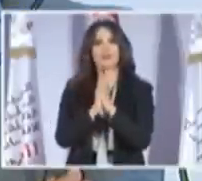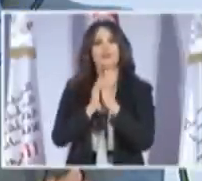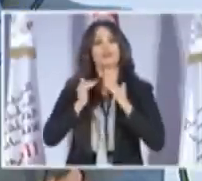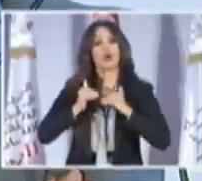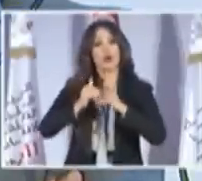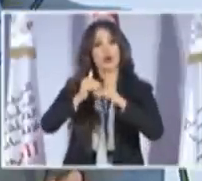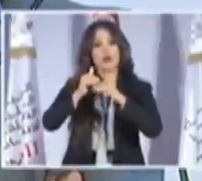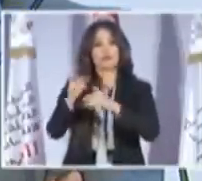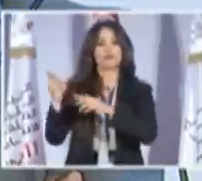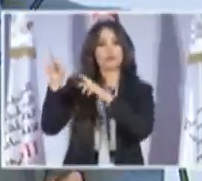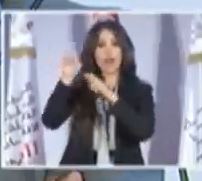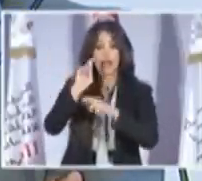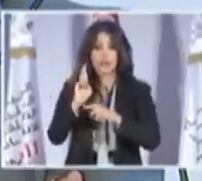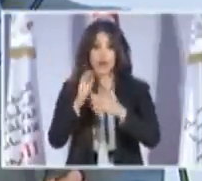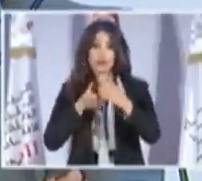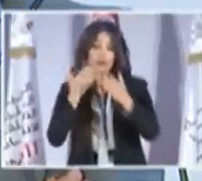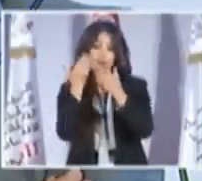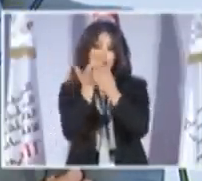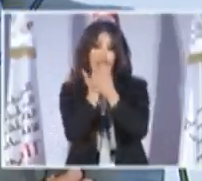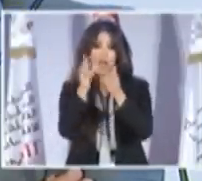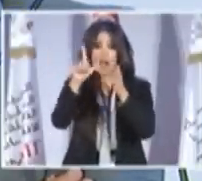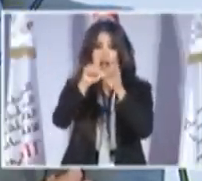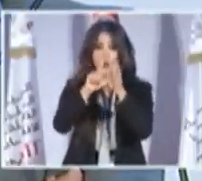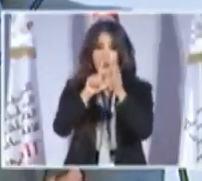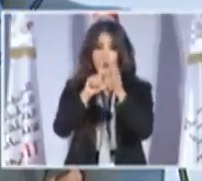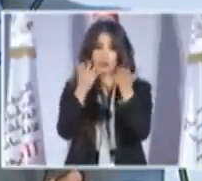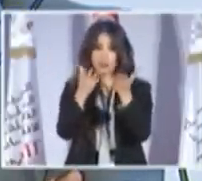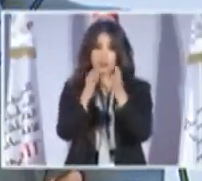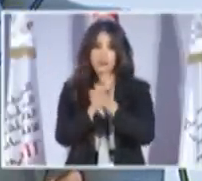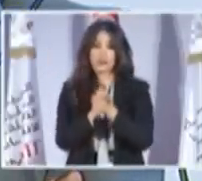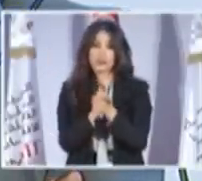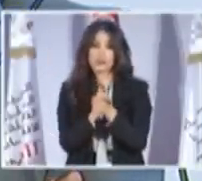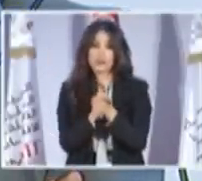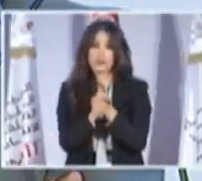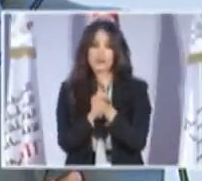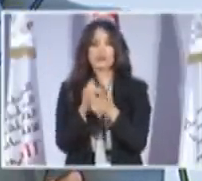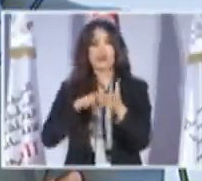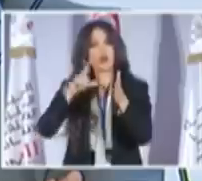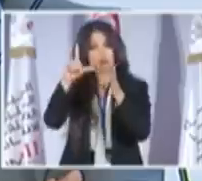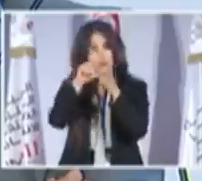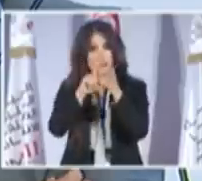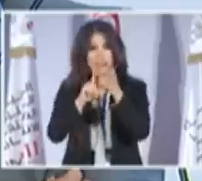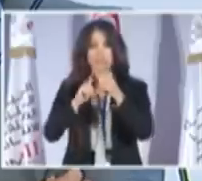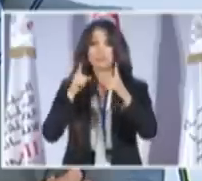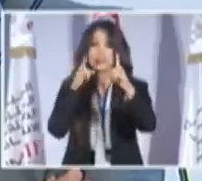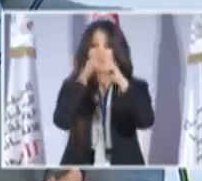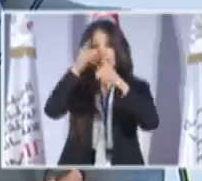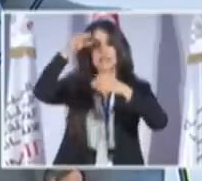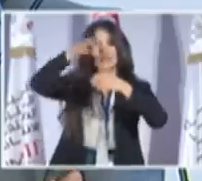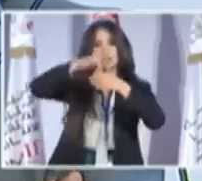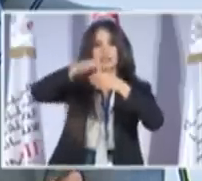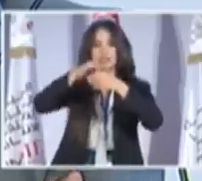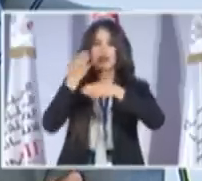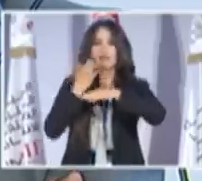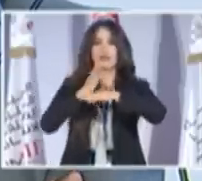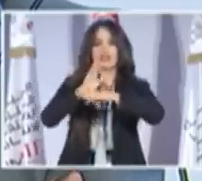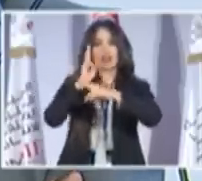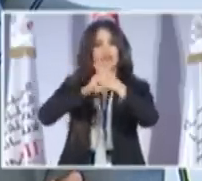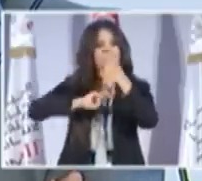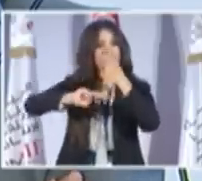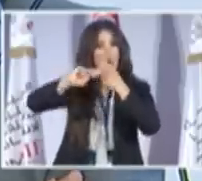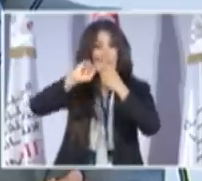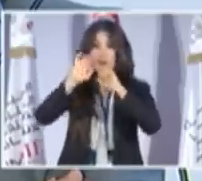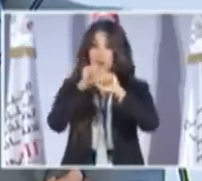فان انه ال القانون الانتخابي لم يعطي اجابه واضحه